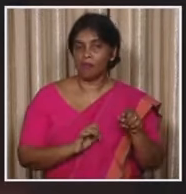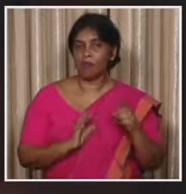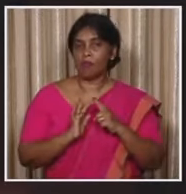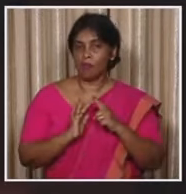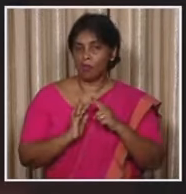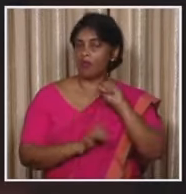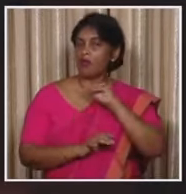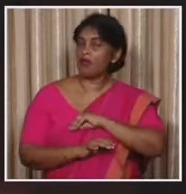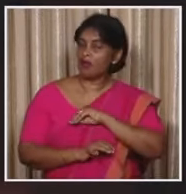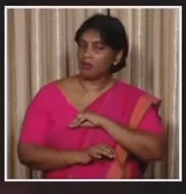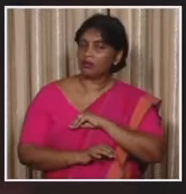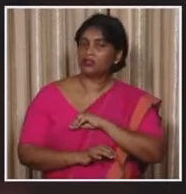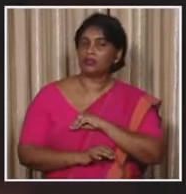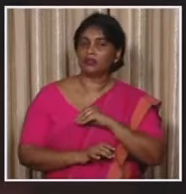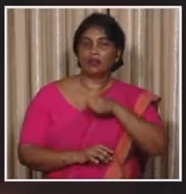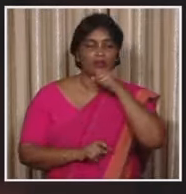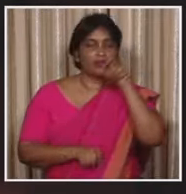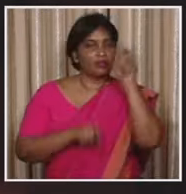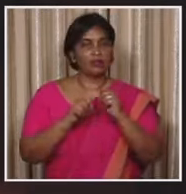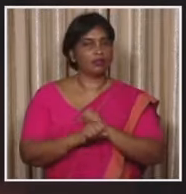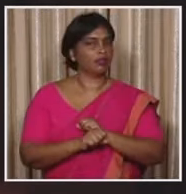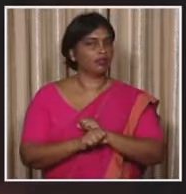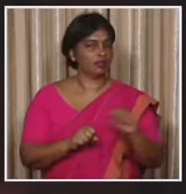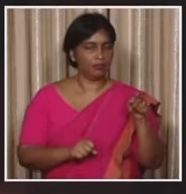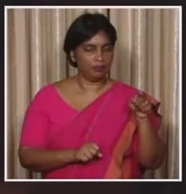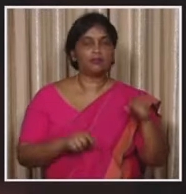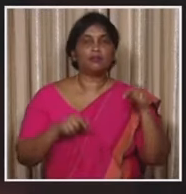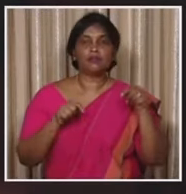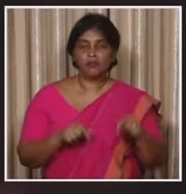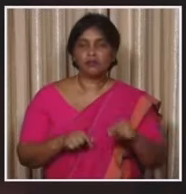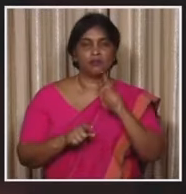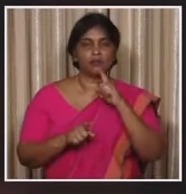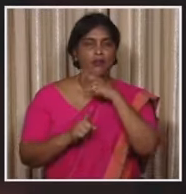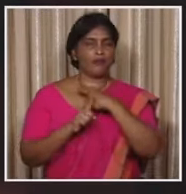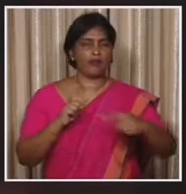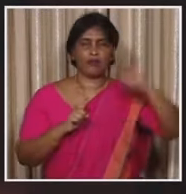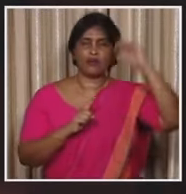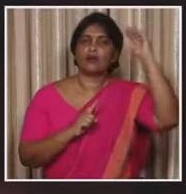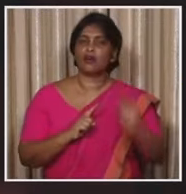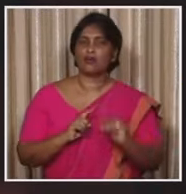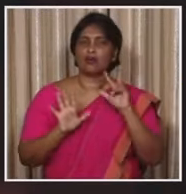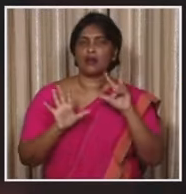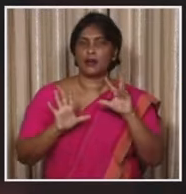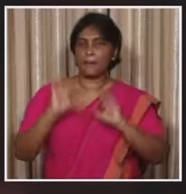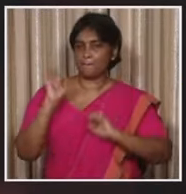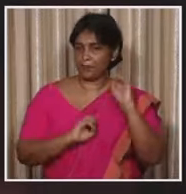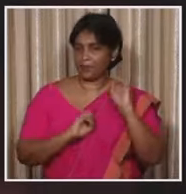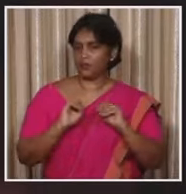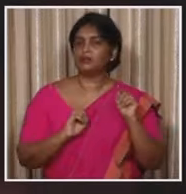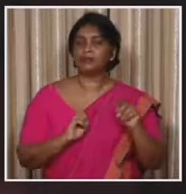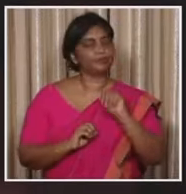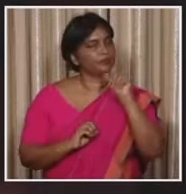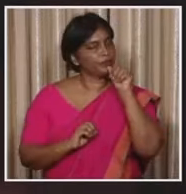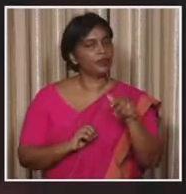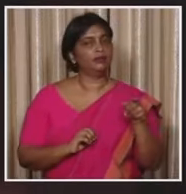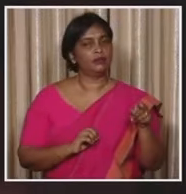පොලිය ආදායමක් ඒ ජේෂ්ඨ පුරවැසියන්ට නොමැතිව අද ඒක හරි භාගයට අඩු වෙලා තිබෙනවා 108ක් දක්වා. ඇත්ත